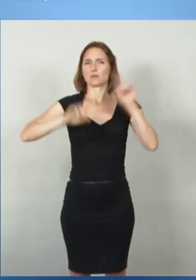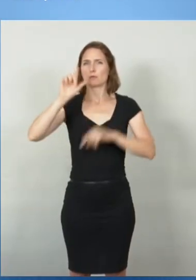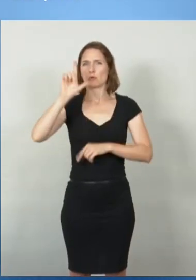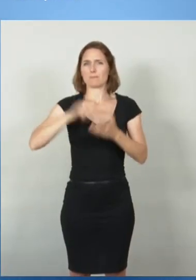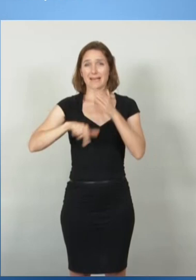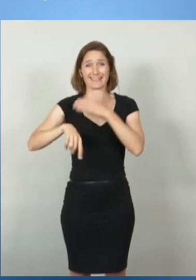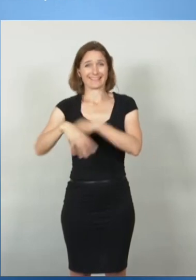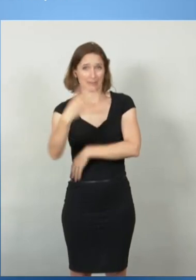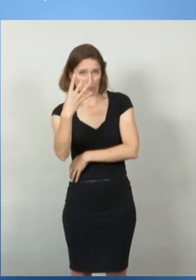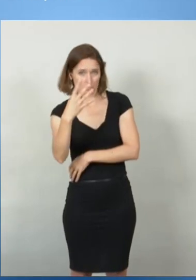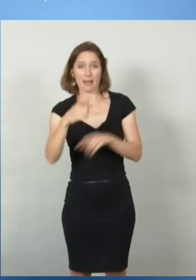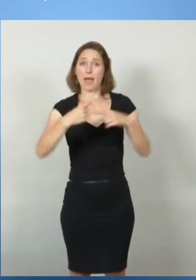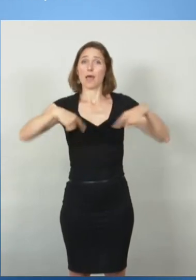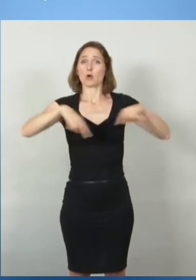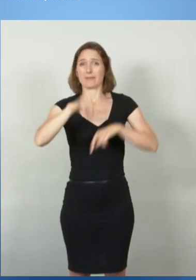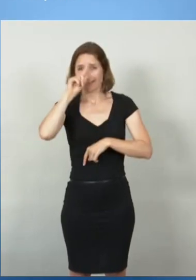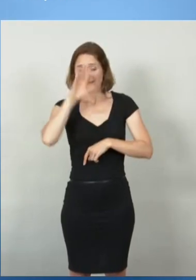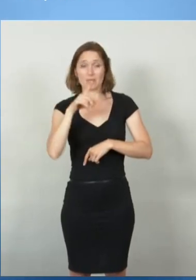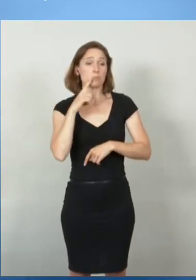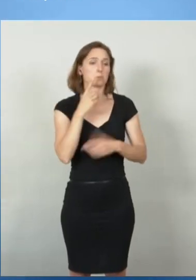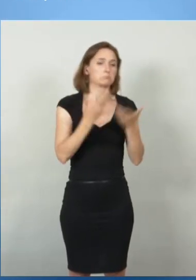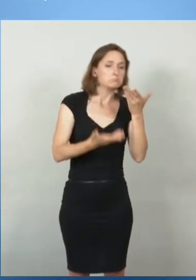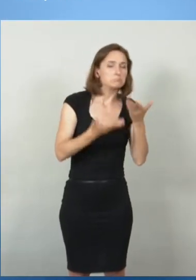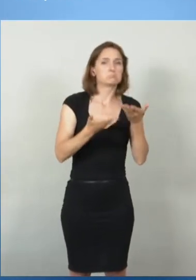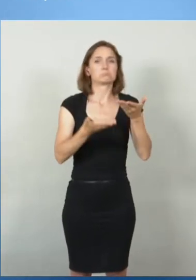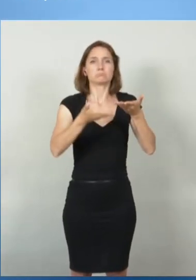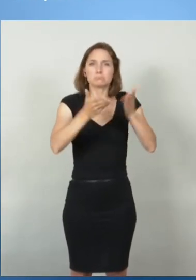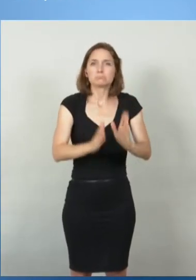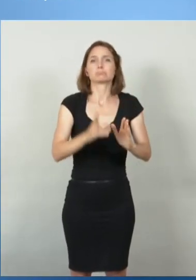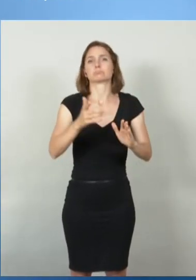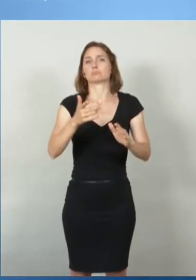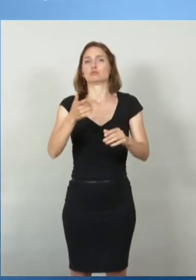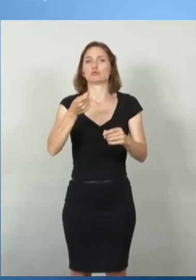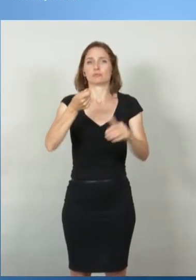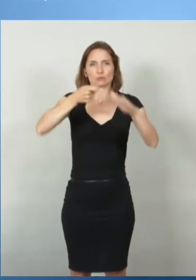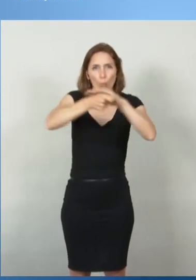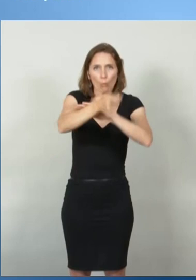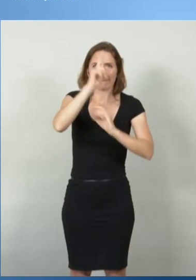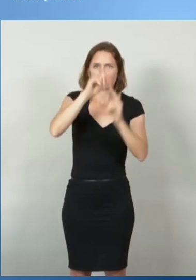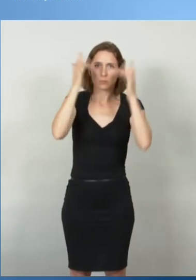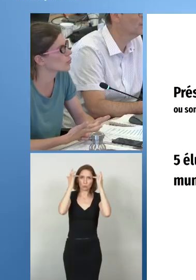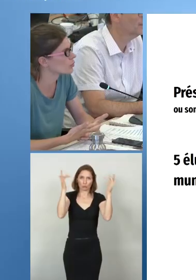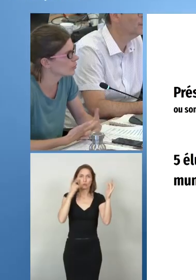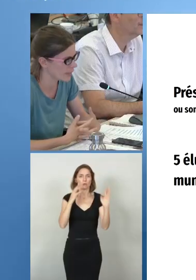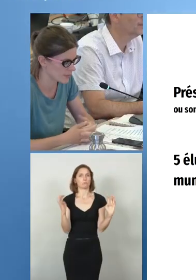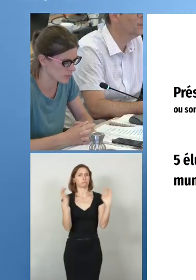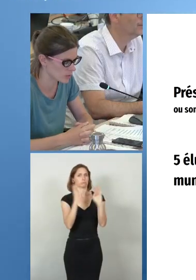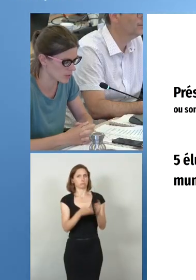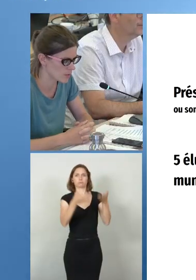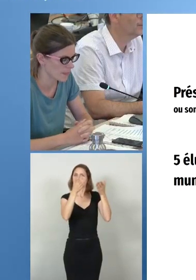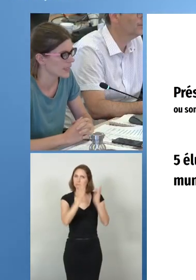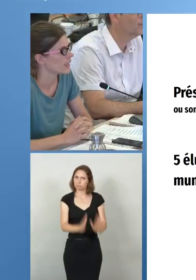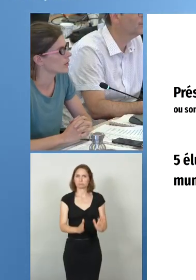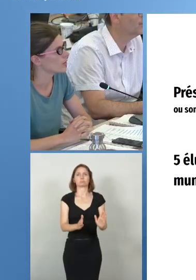l'attribution des subventions en culture a été créée afin d'évaluer collégalement les projets culturels soutenus par la Ville de